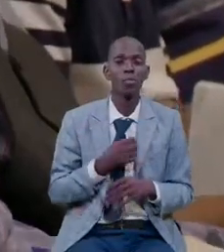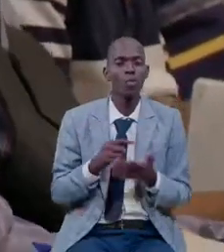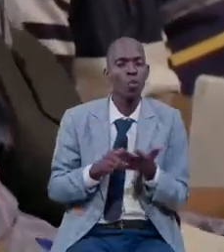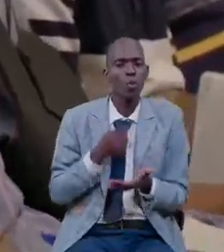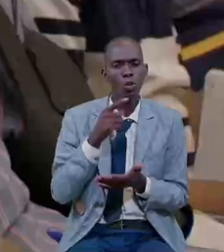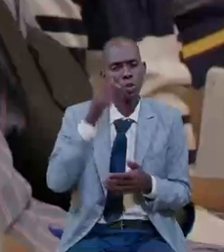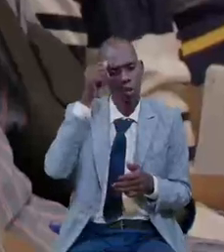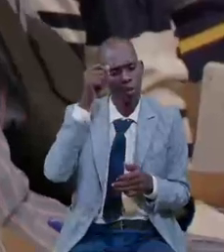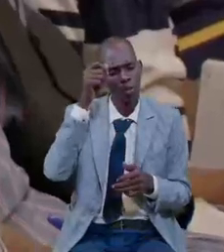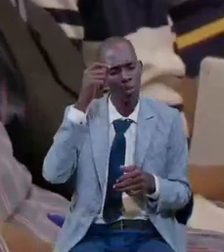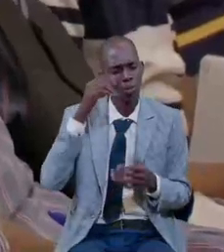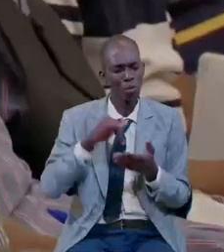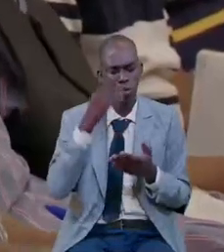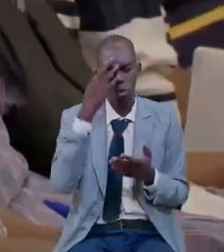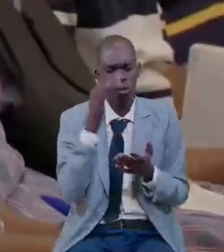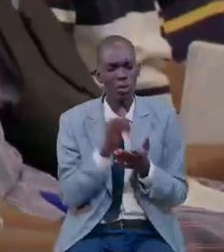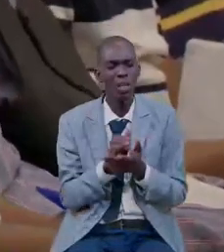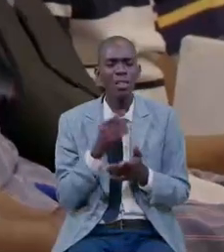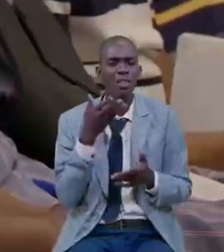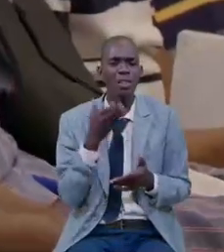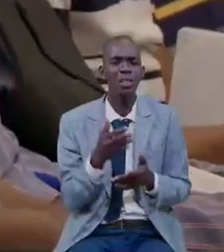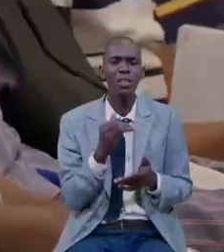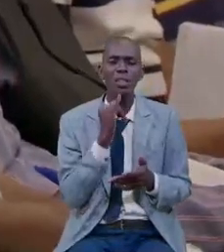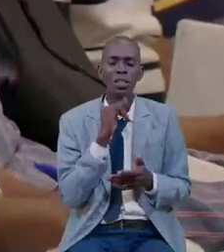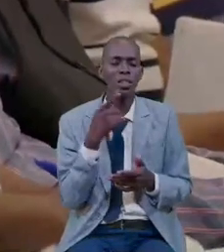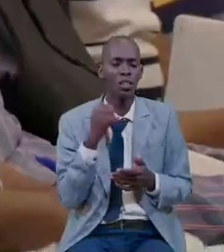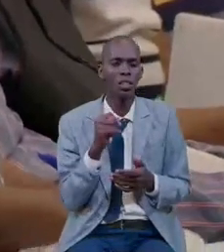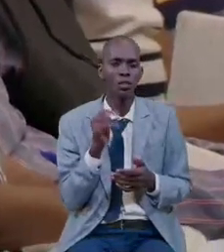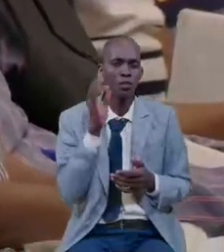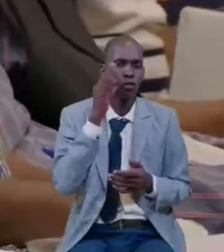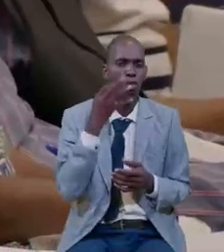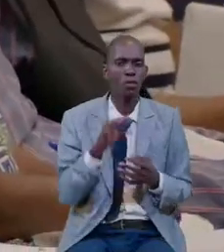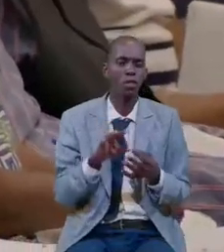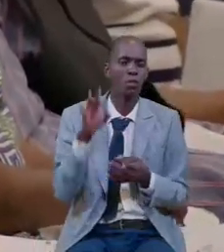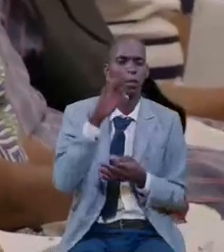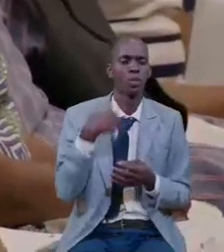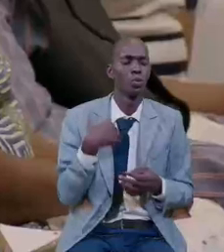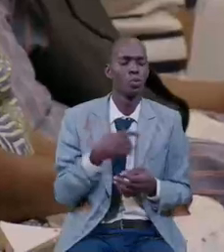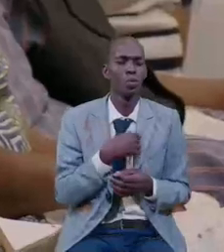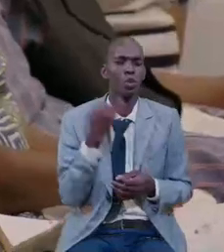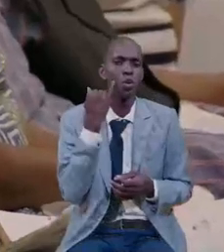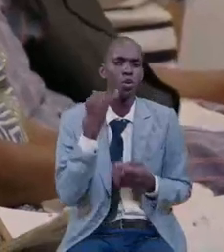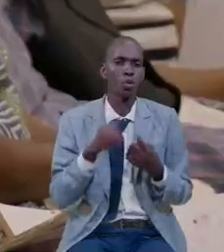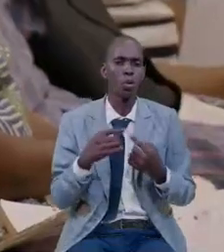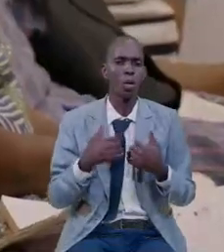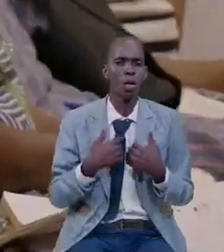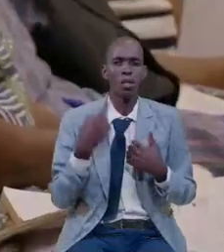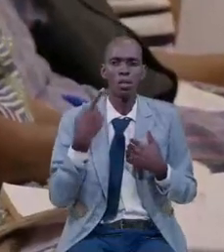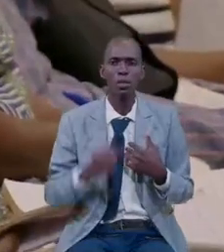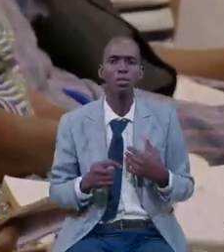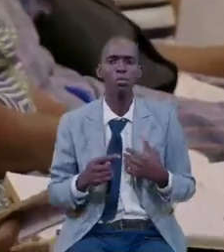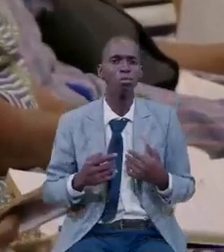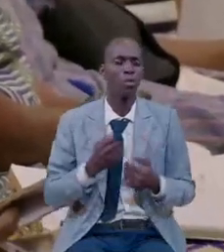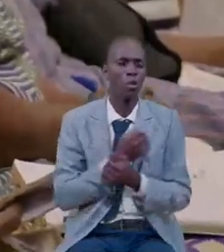compte, c'est le fruit de l'esprit que nous devons avoir. L'amour, la joie, la paix, la